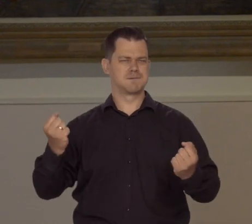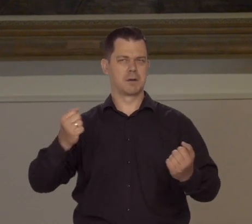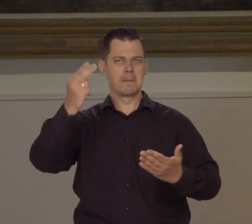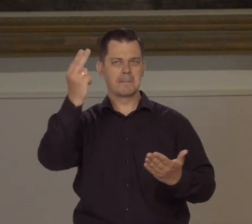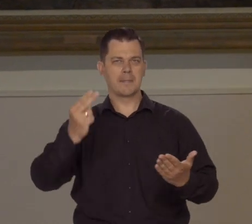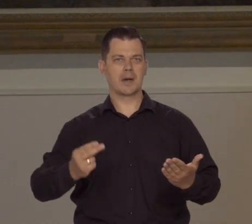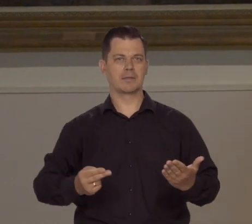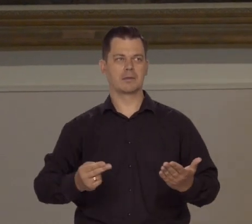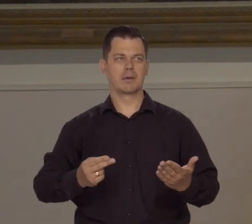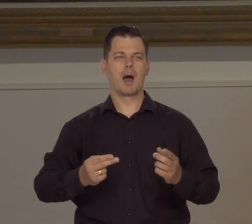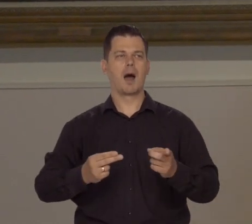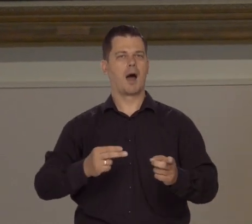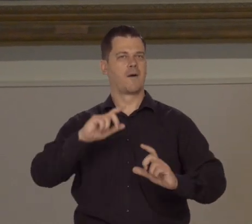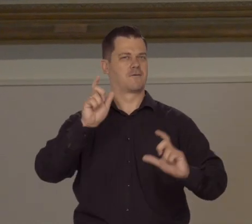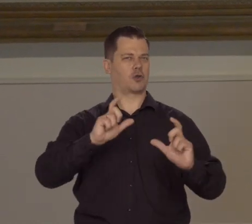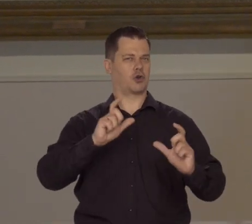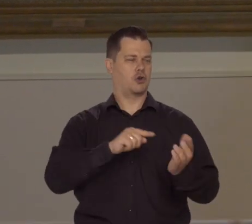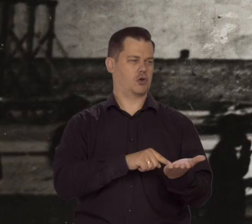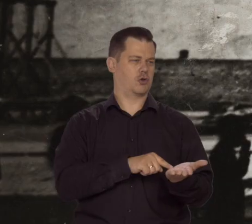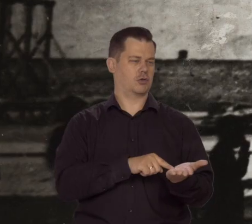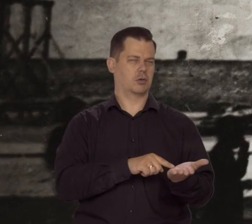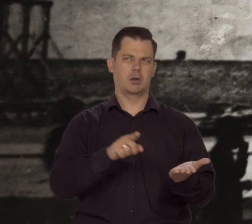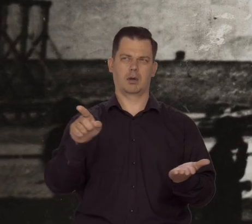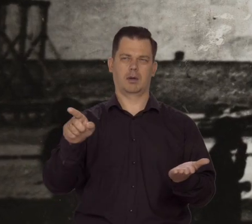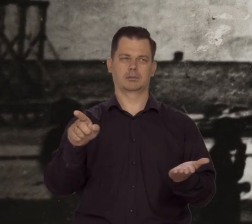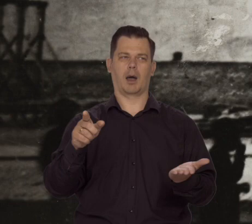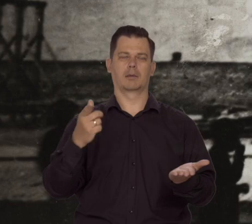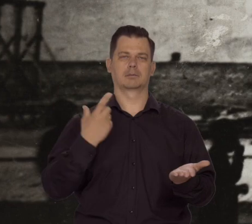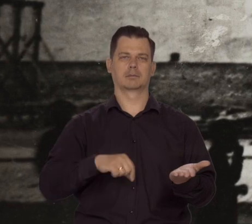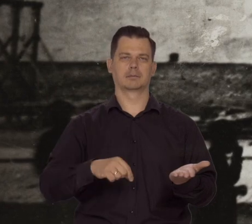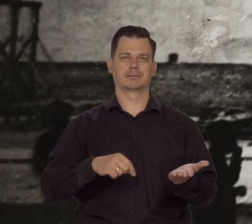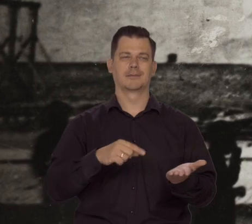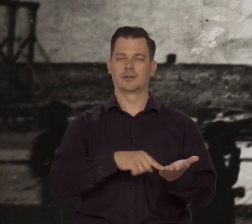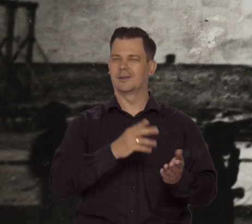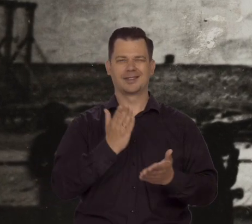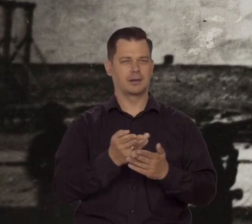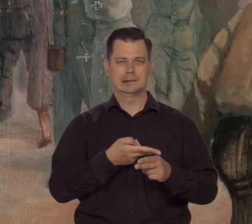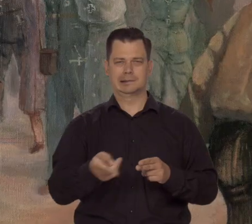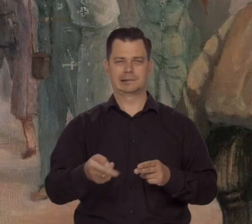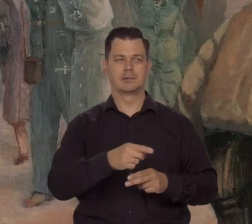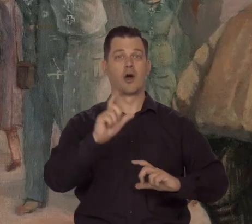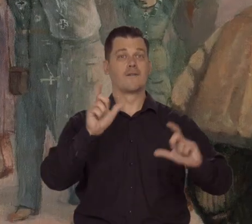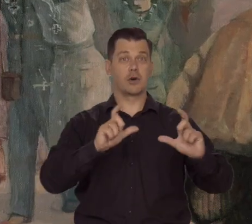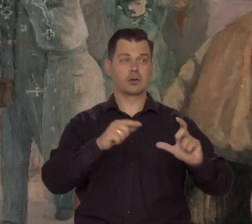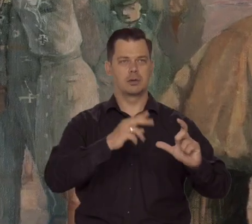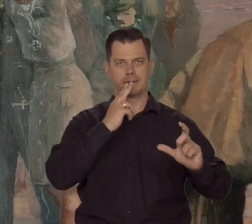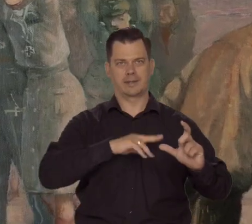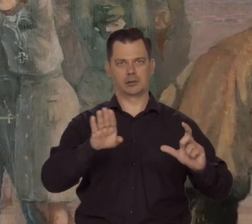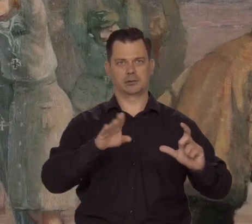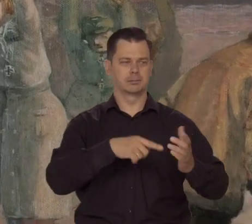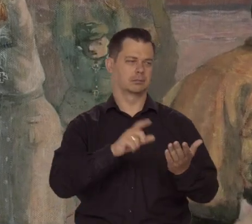pompatycznymi płótnami a fotografiami, głównie w zasadzie niemal wyłącznie